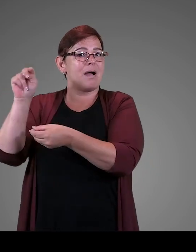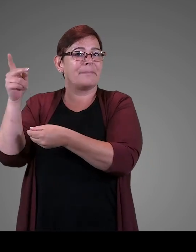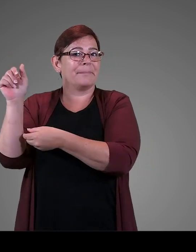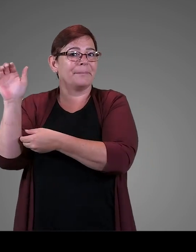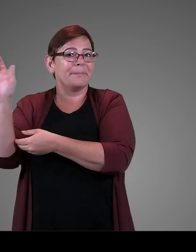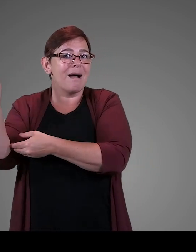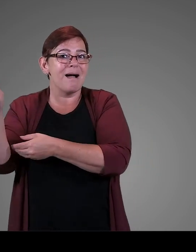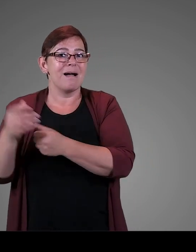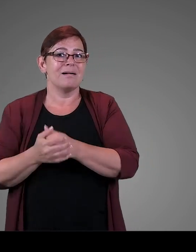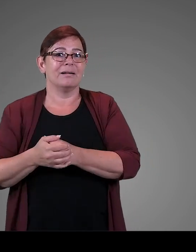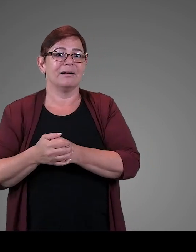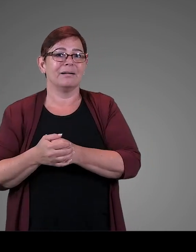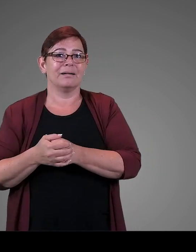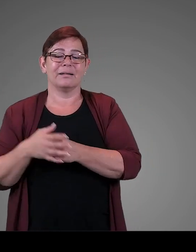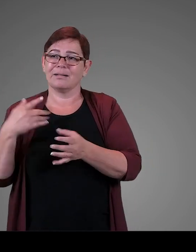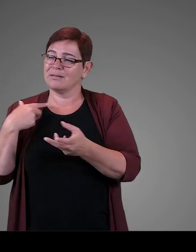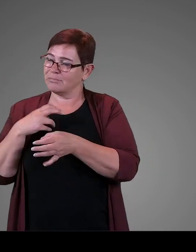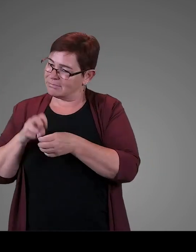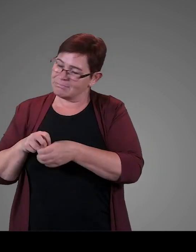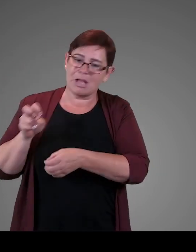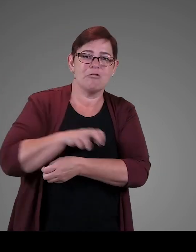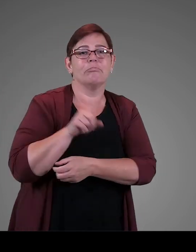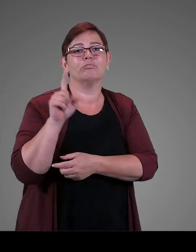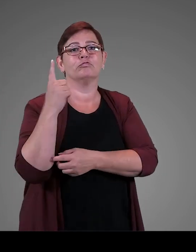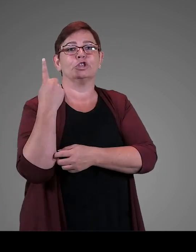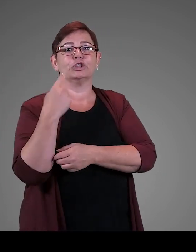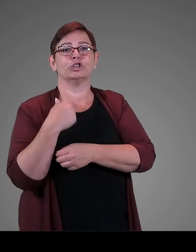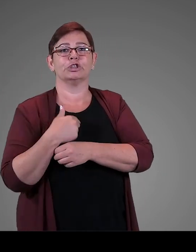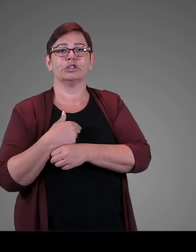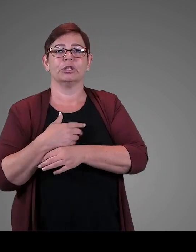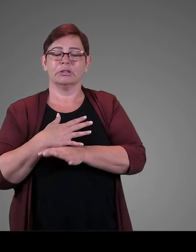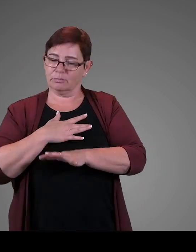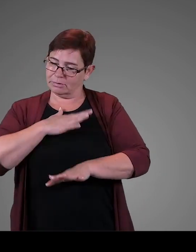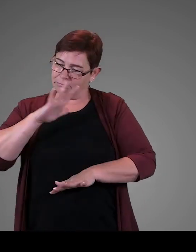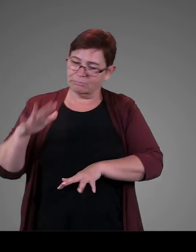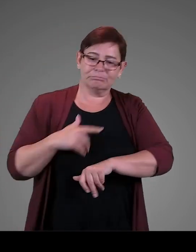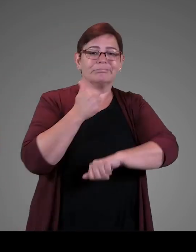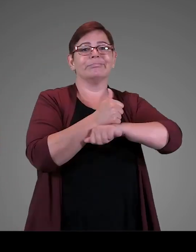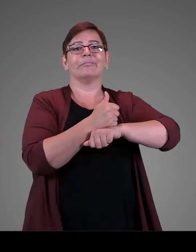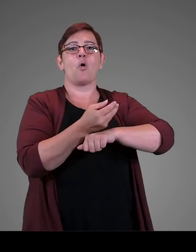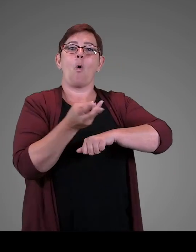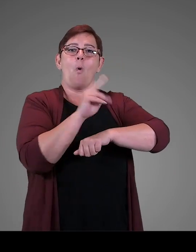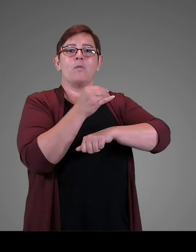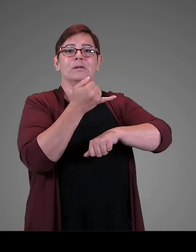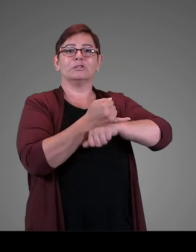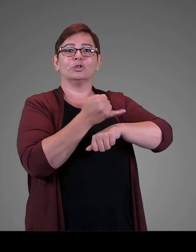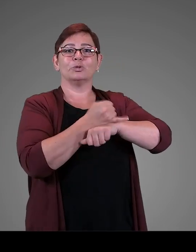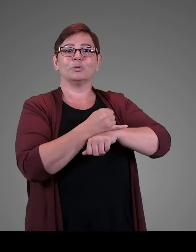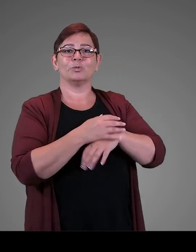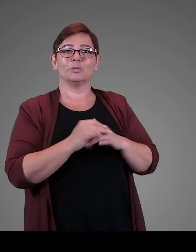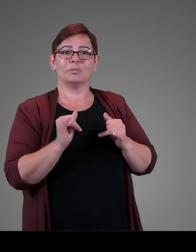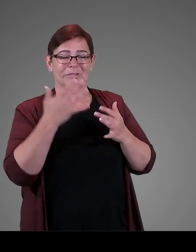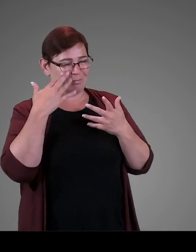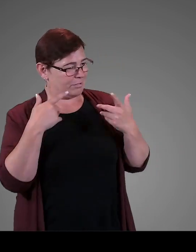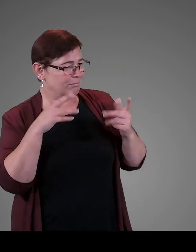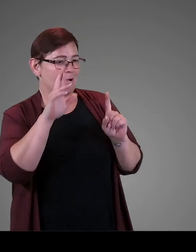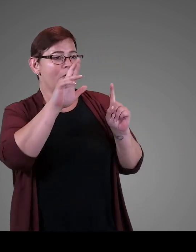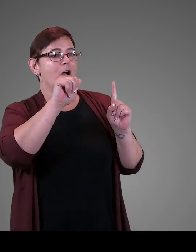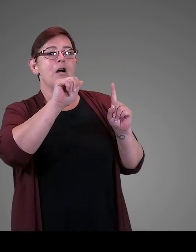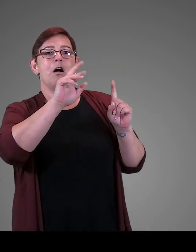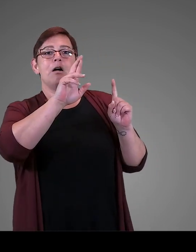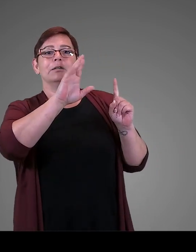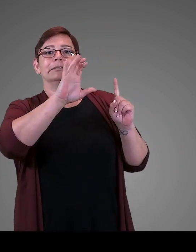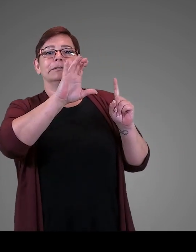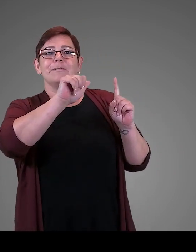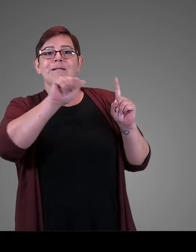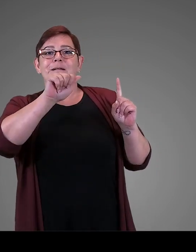pas... on n'avait pas une présence de Québec dans le cadre de ANPAC. Et on a sorti avant le Minkan Panchat, puis ça a amené plein de